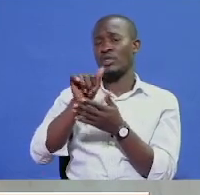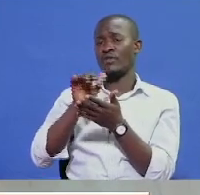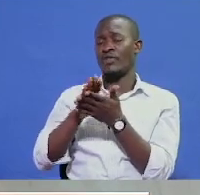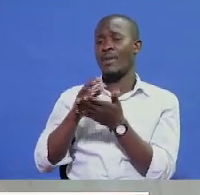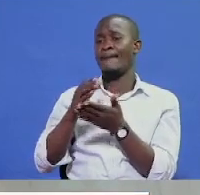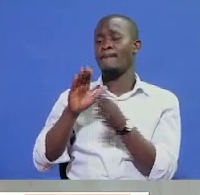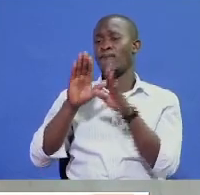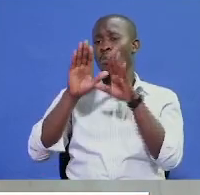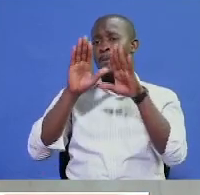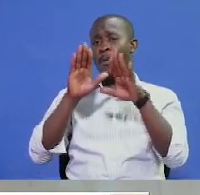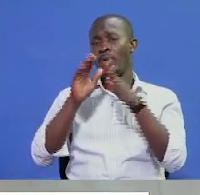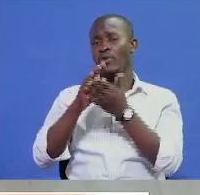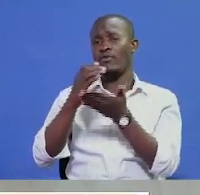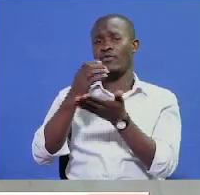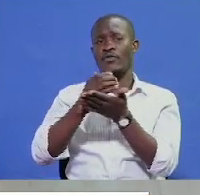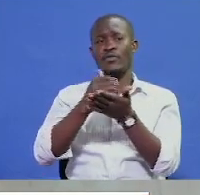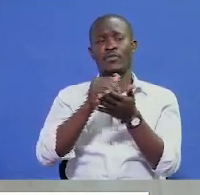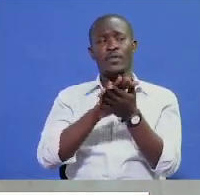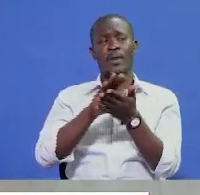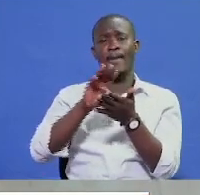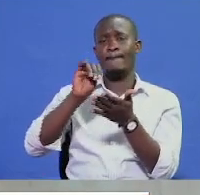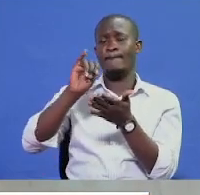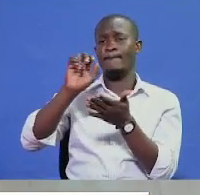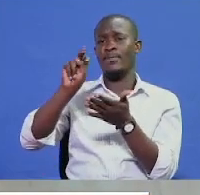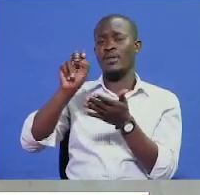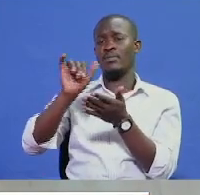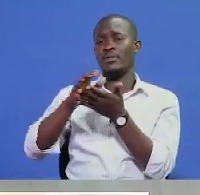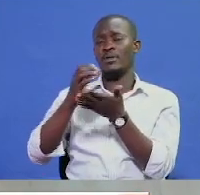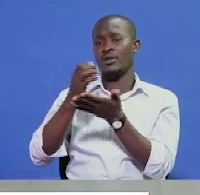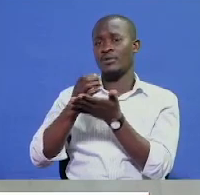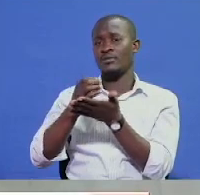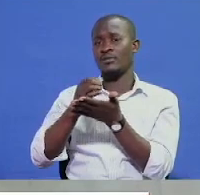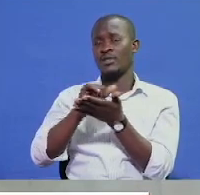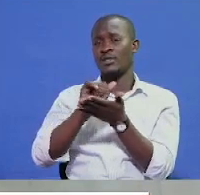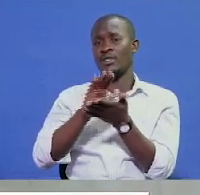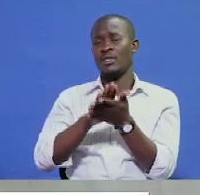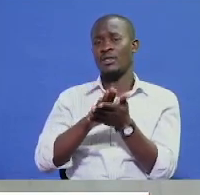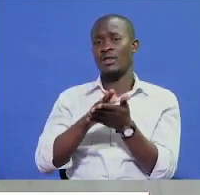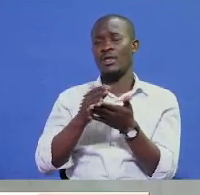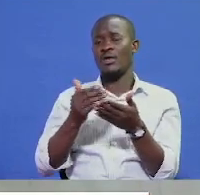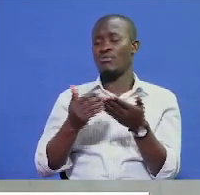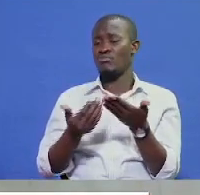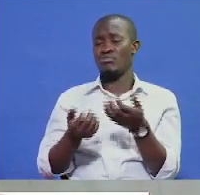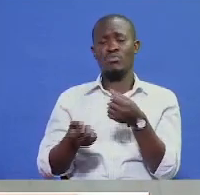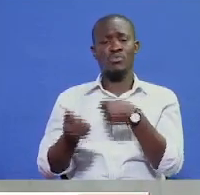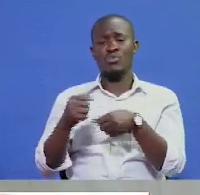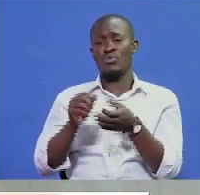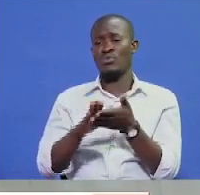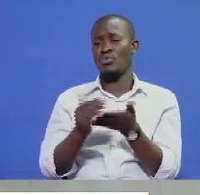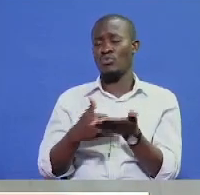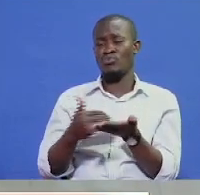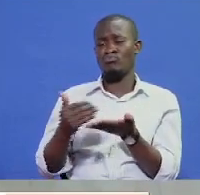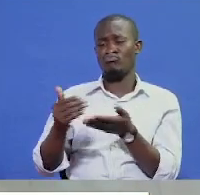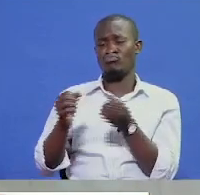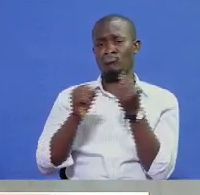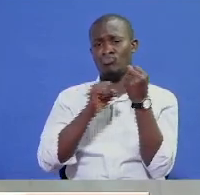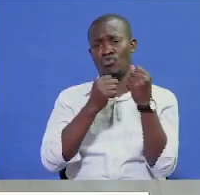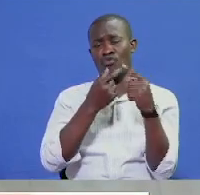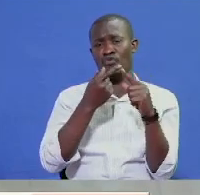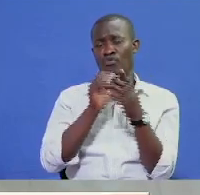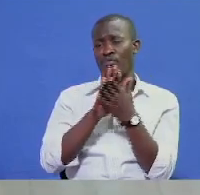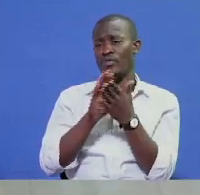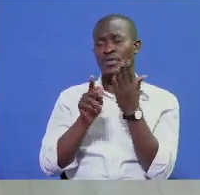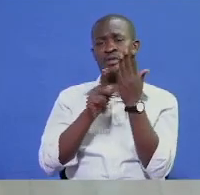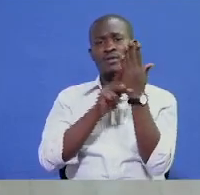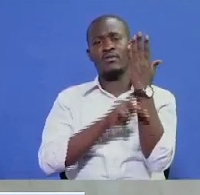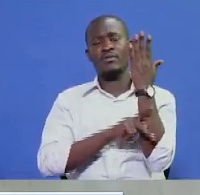vya hedhi almaarufu Mina menstrual cups na jinsi jamii itaweza kuokolewa kutokana na uchochole